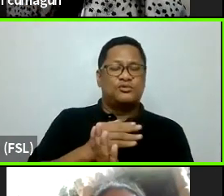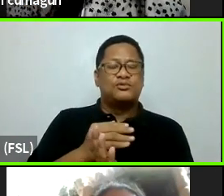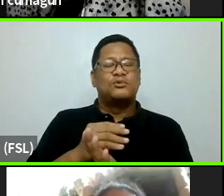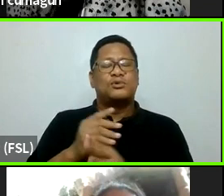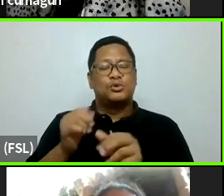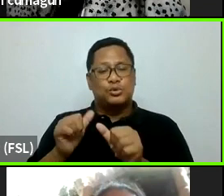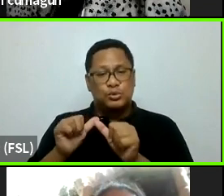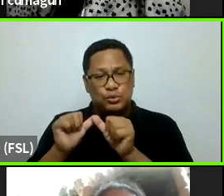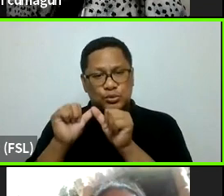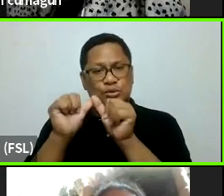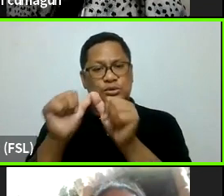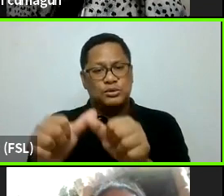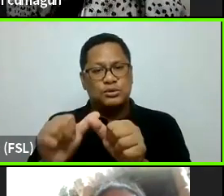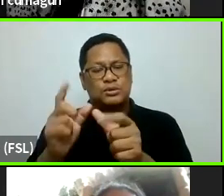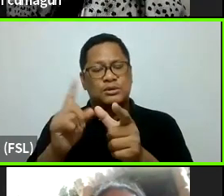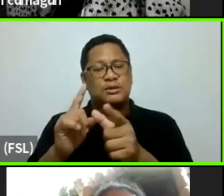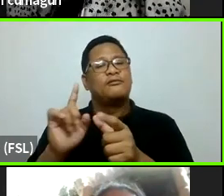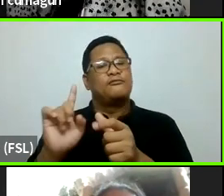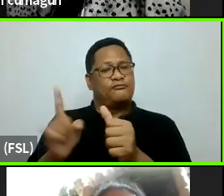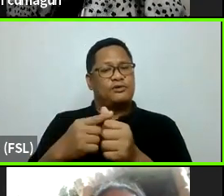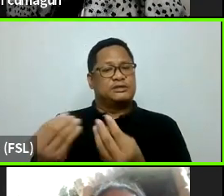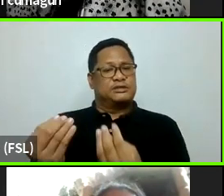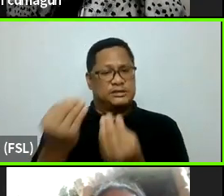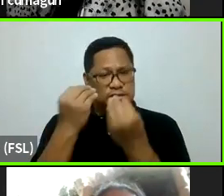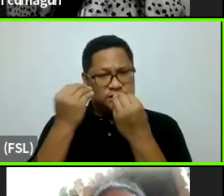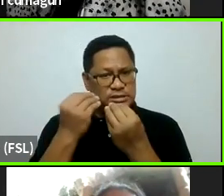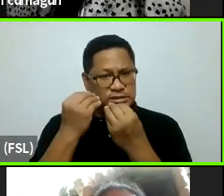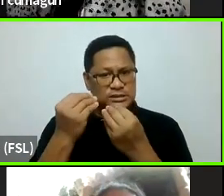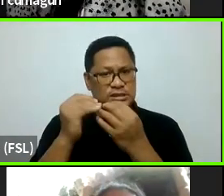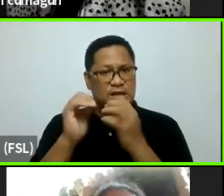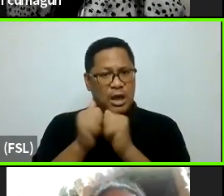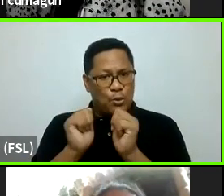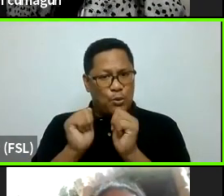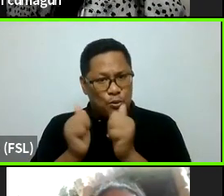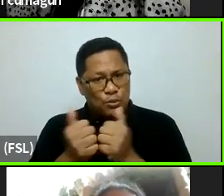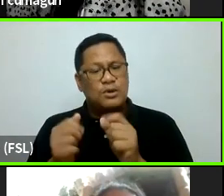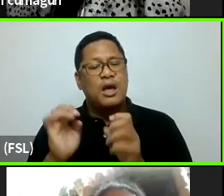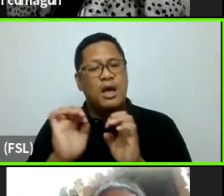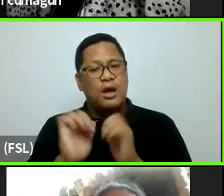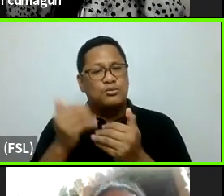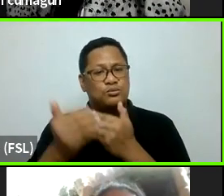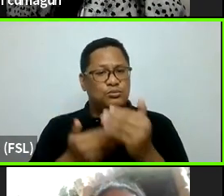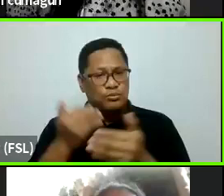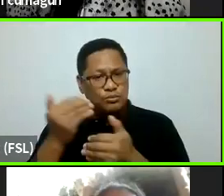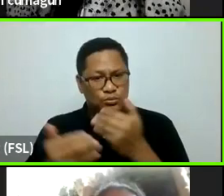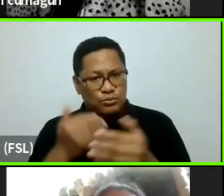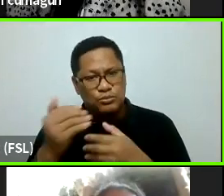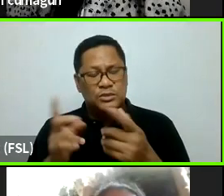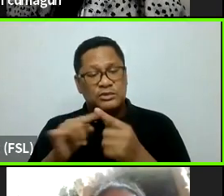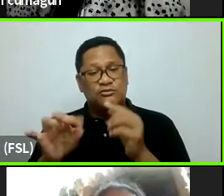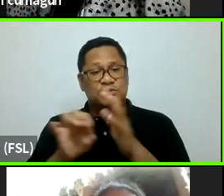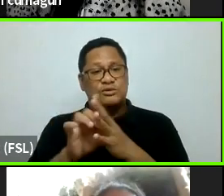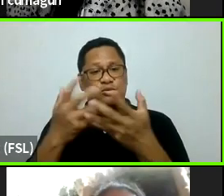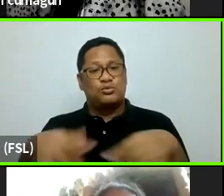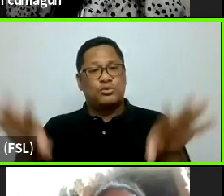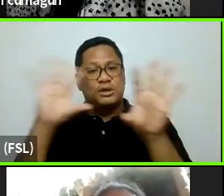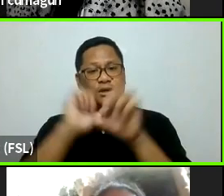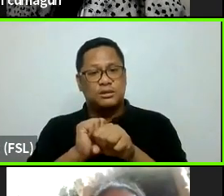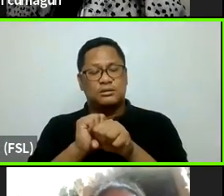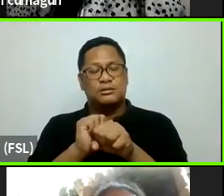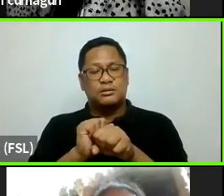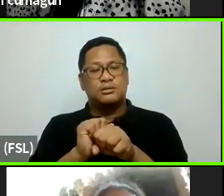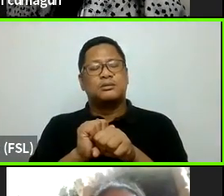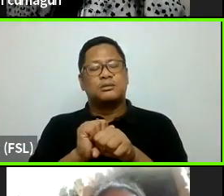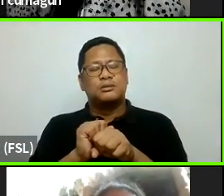magderecho, tuturuan muna kung paanong gawin, kung paanong proseso, at pagka nakatapos ka,